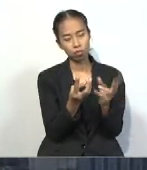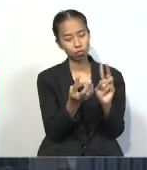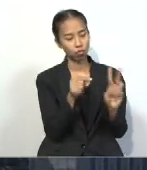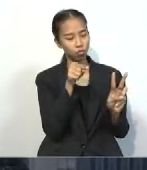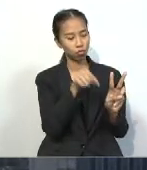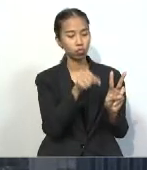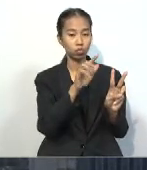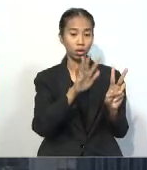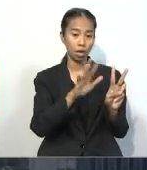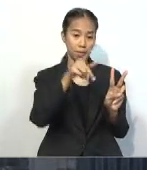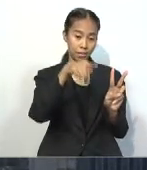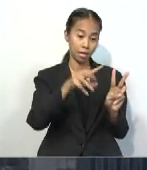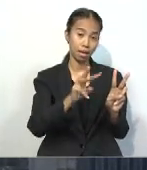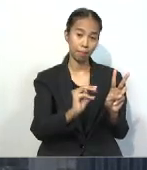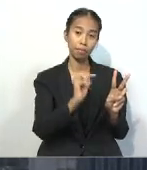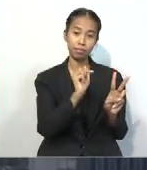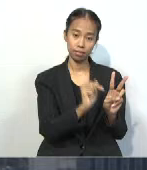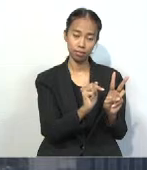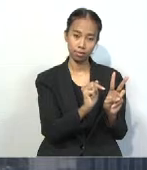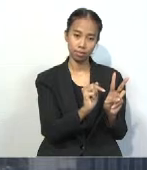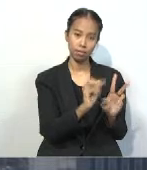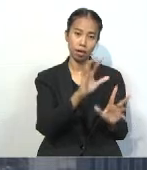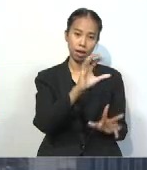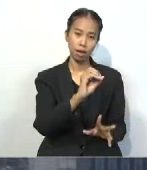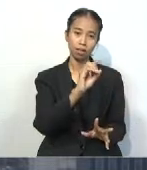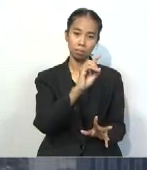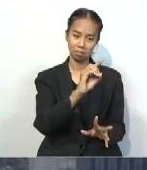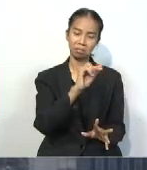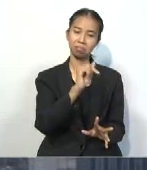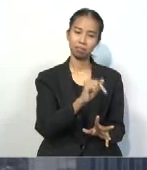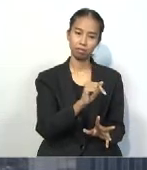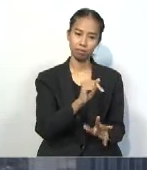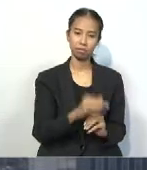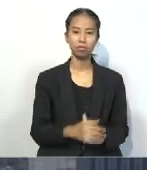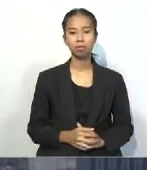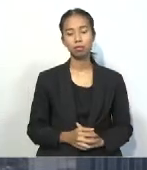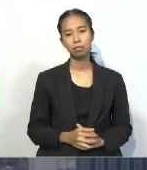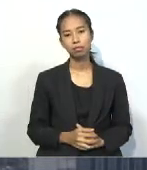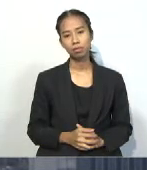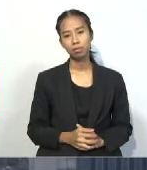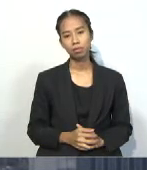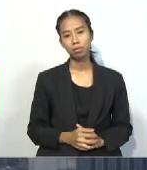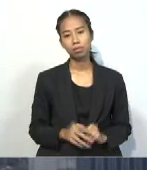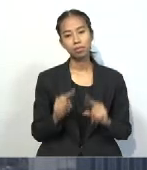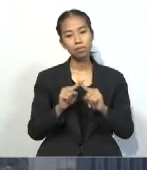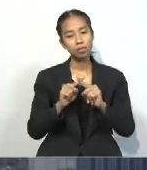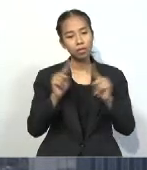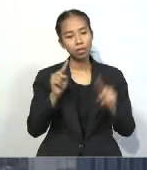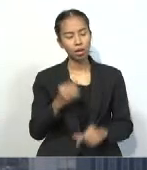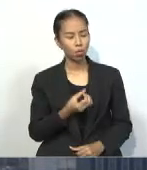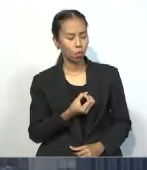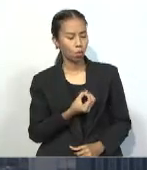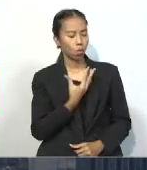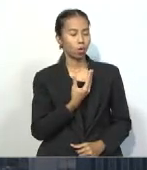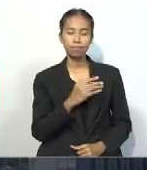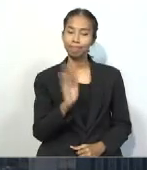ไม่เกิน 2.5 ไมครอนมีค่าอยู่ที่51ไมโครกรัมต่อลูกบาศก์เมตรแต่ว่าไม่ต้องตกอกตก